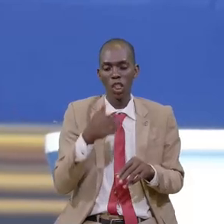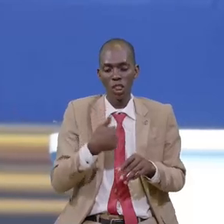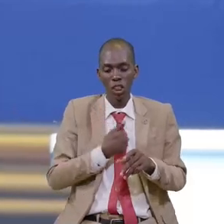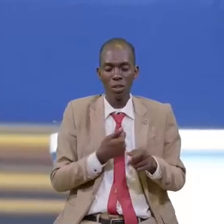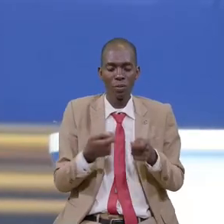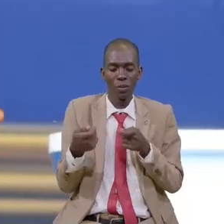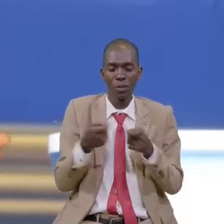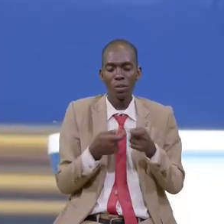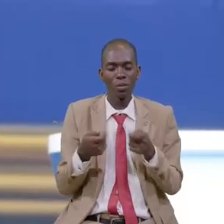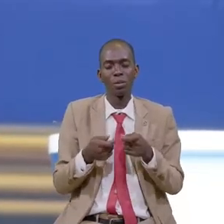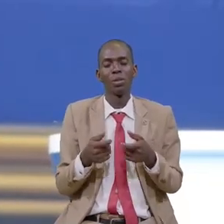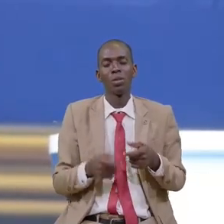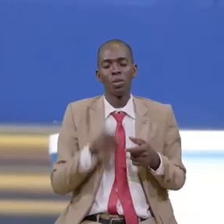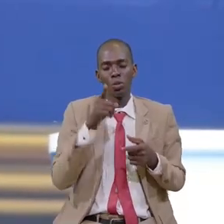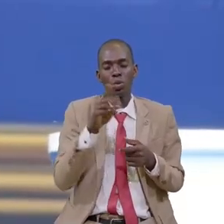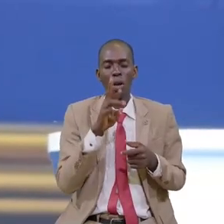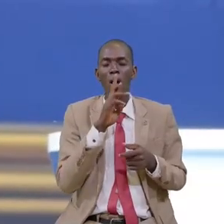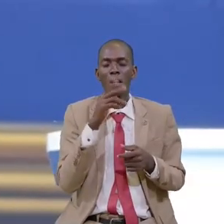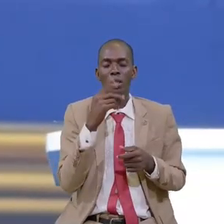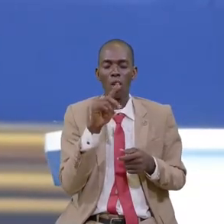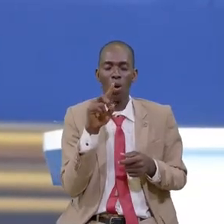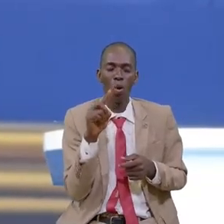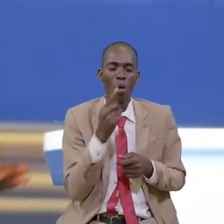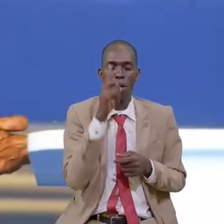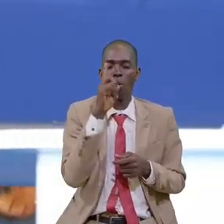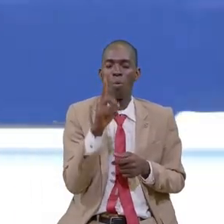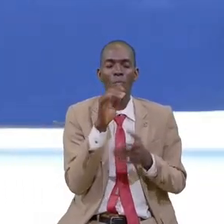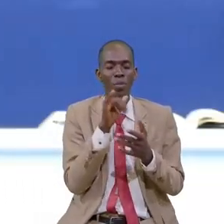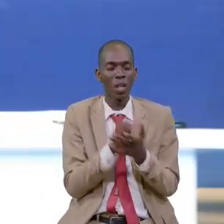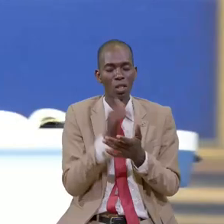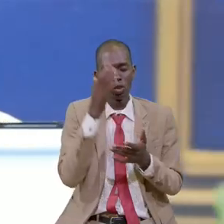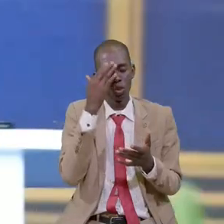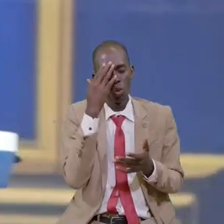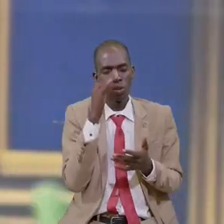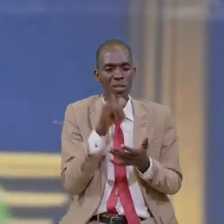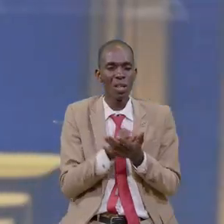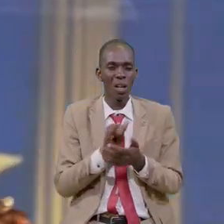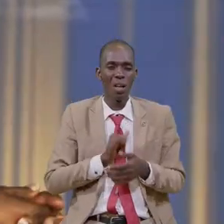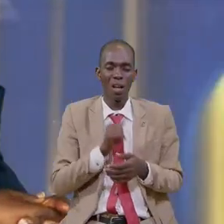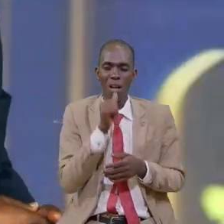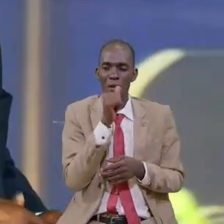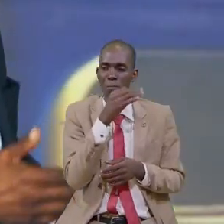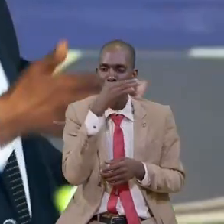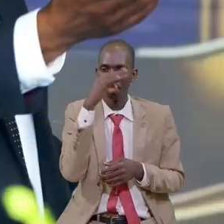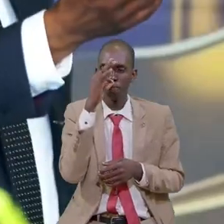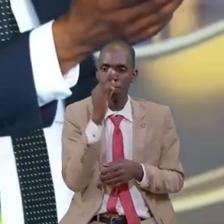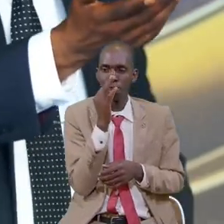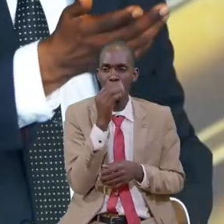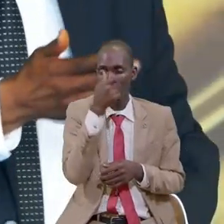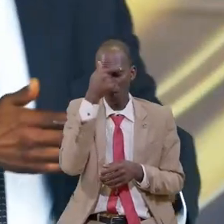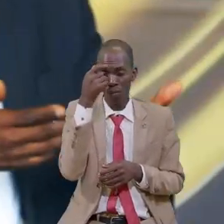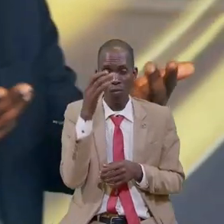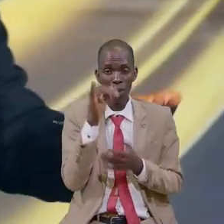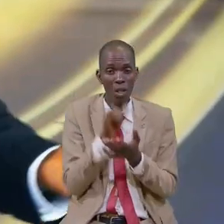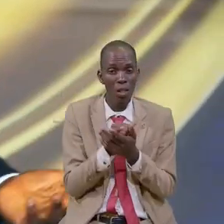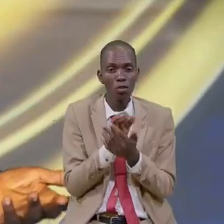de soi. Tu es le seul qui sait que je jeûne. Et tu jeûnes à cause de cela.